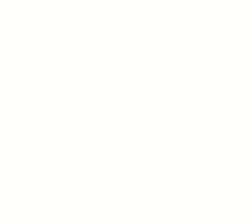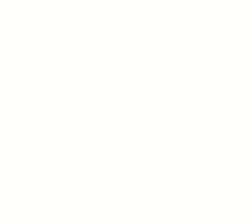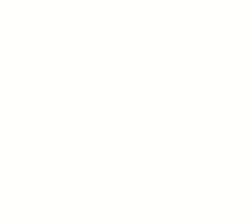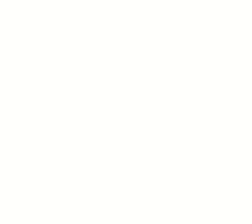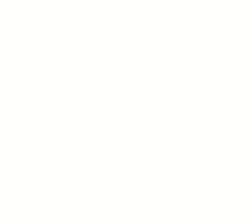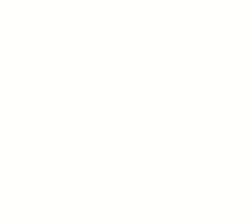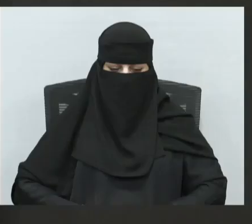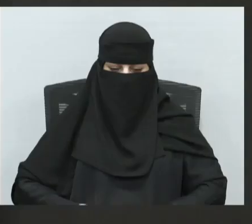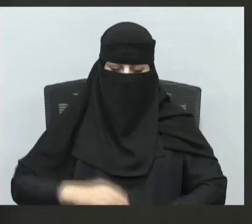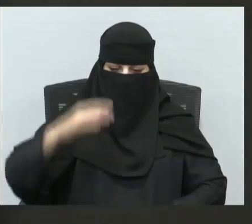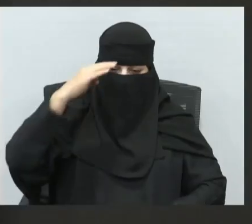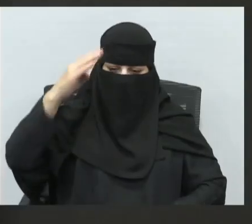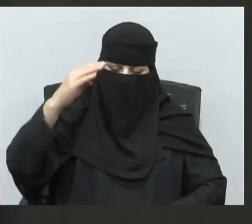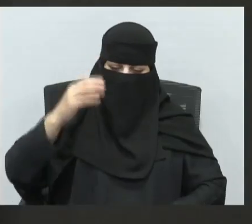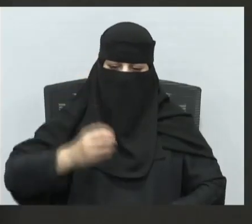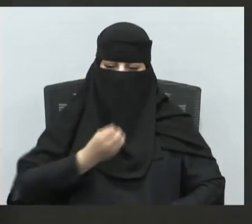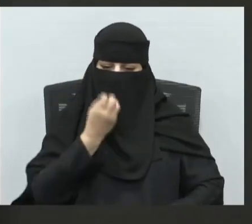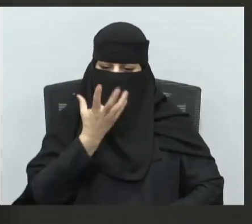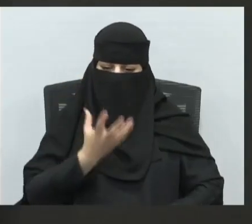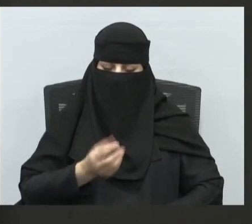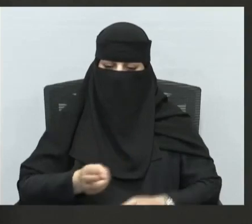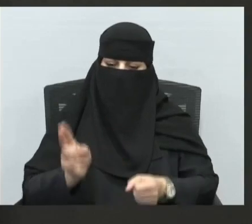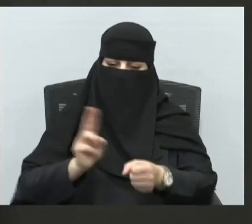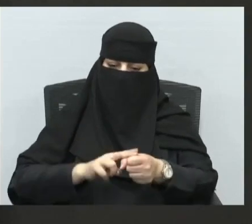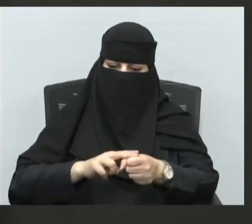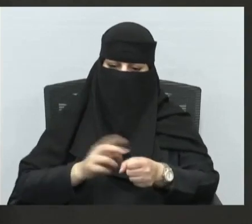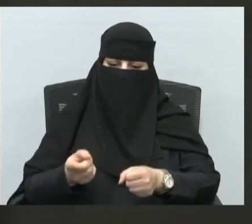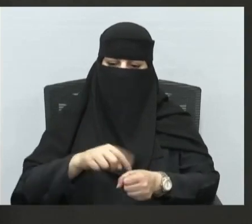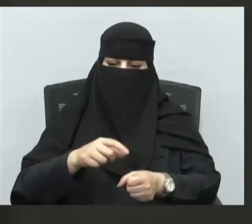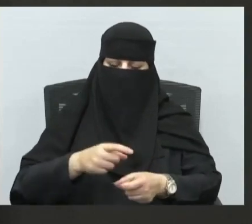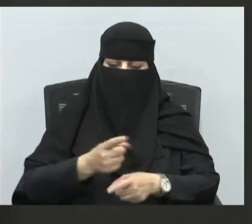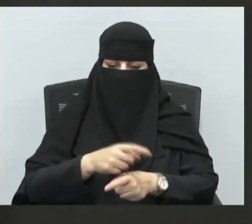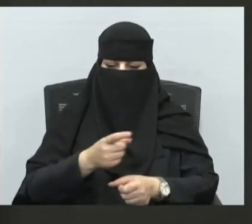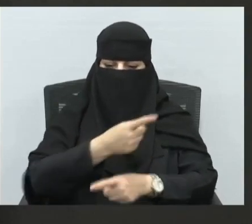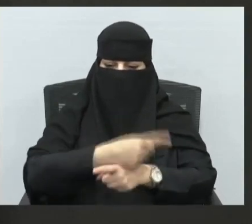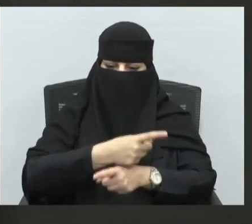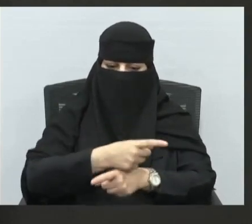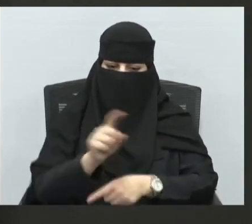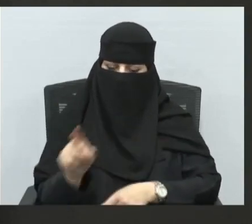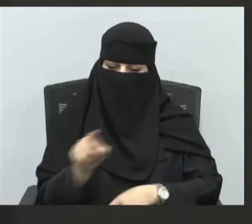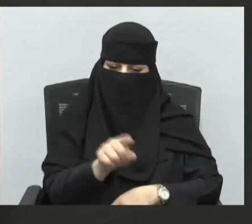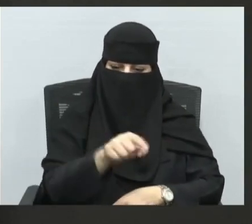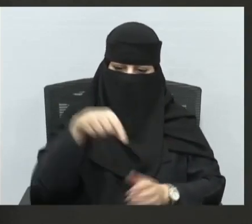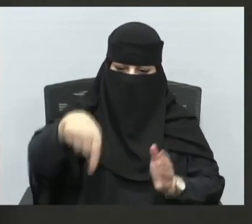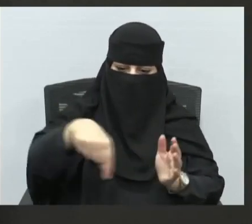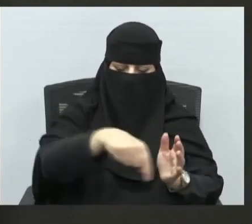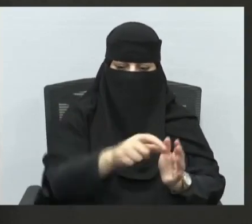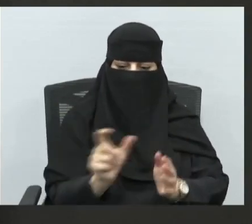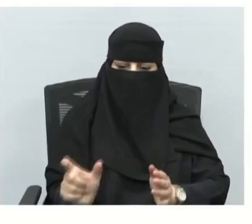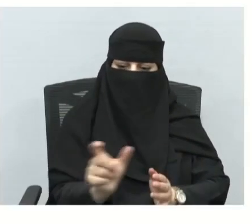الارض شكرا يا رائعين نردد مره اخرى بعد المعلمه نضع اصبعنا تحت